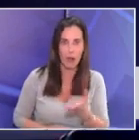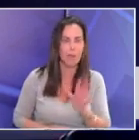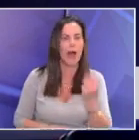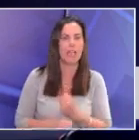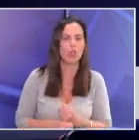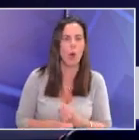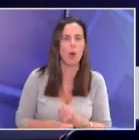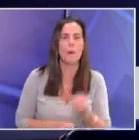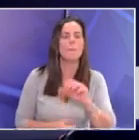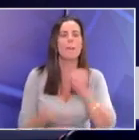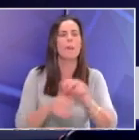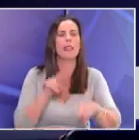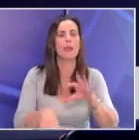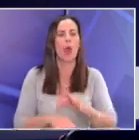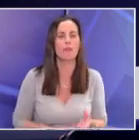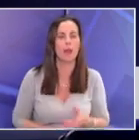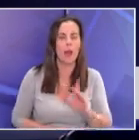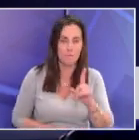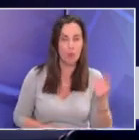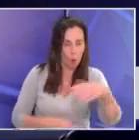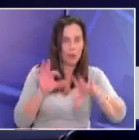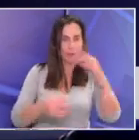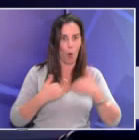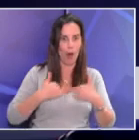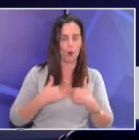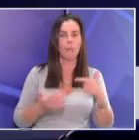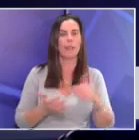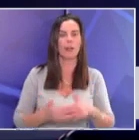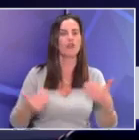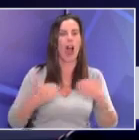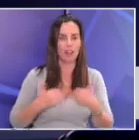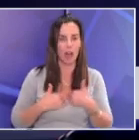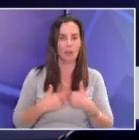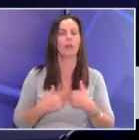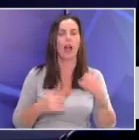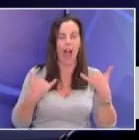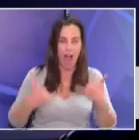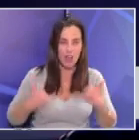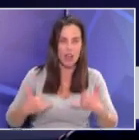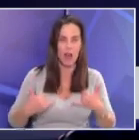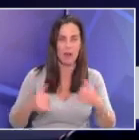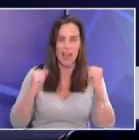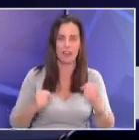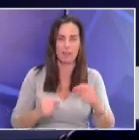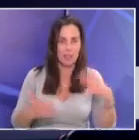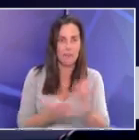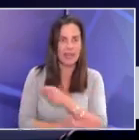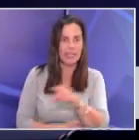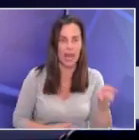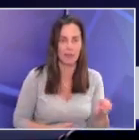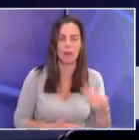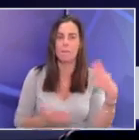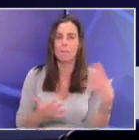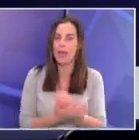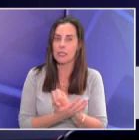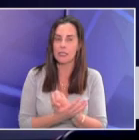מה תעשו איתם? מי ממן את הטיפול הרפואי? ואז בואו תבחרו בנו, מכיוון שאנחנו הולכים עכשיו לבטח, וזה מצליח להם. הם